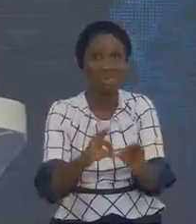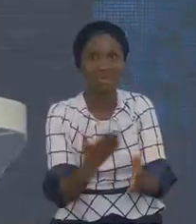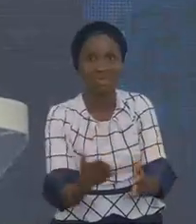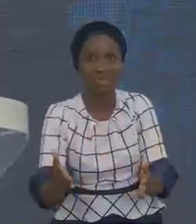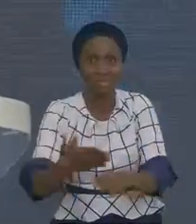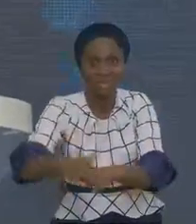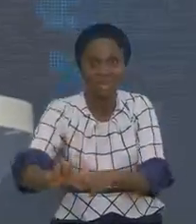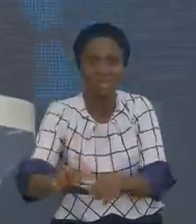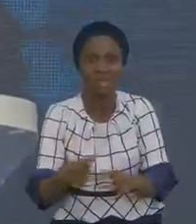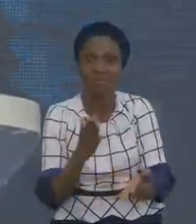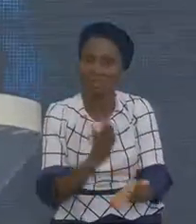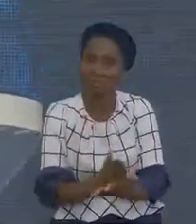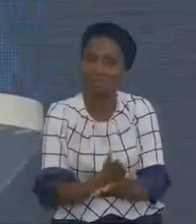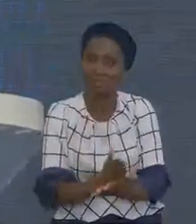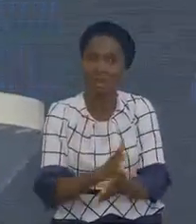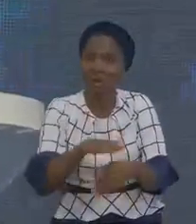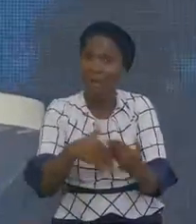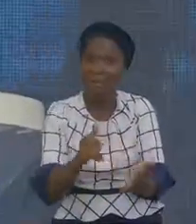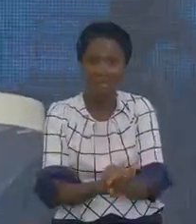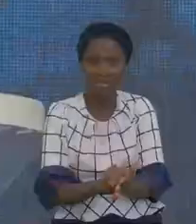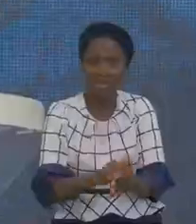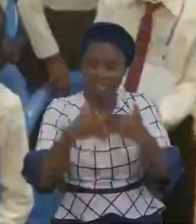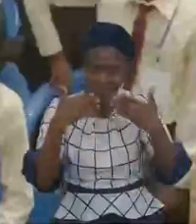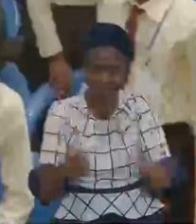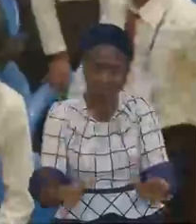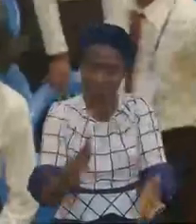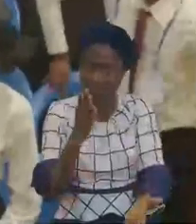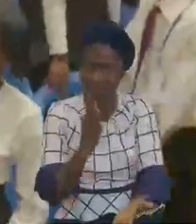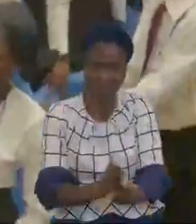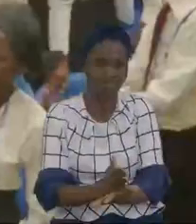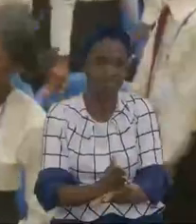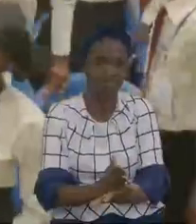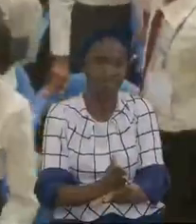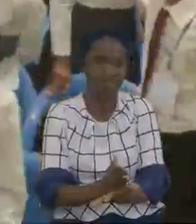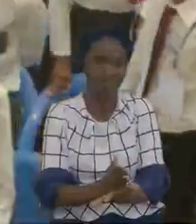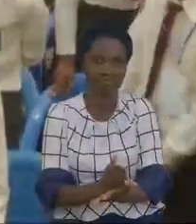Tout ça est terminé. Parle au Seigneur.